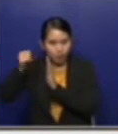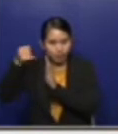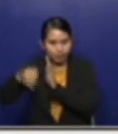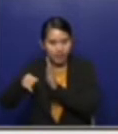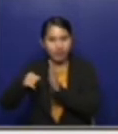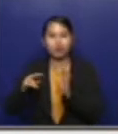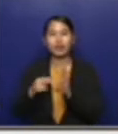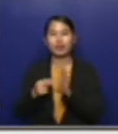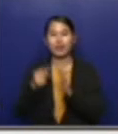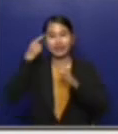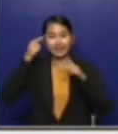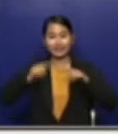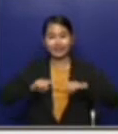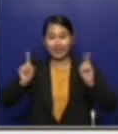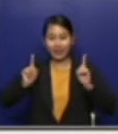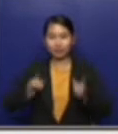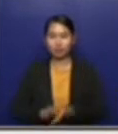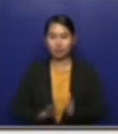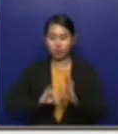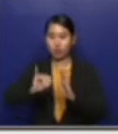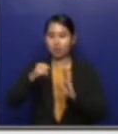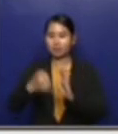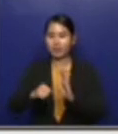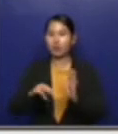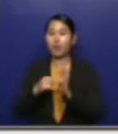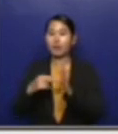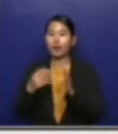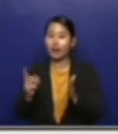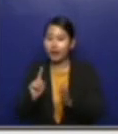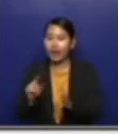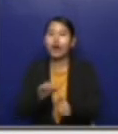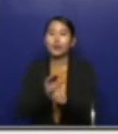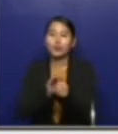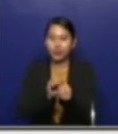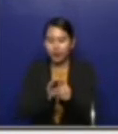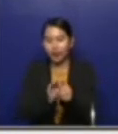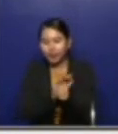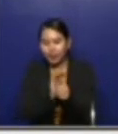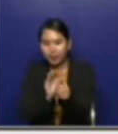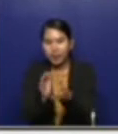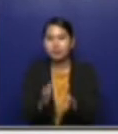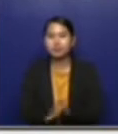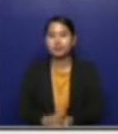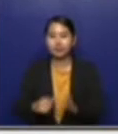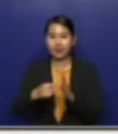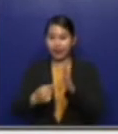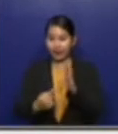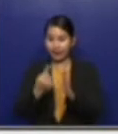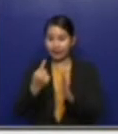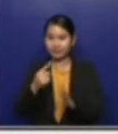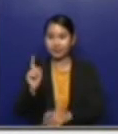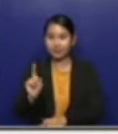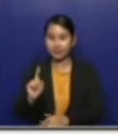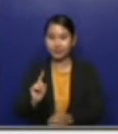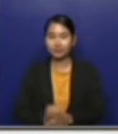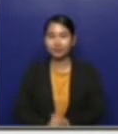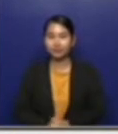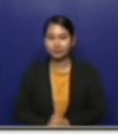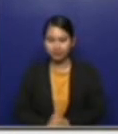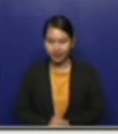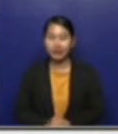ามองต่างกันถูกผิดผมยังบอกว่าเมตตาครับถ้าเราเป็นผู้ใหญ่เมตตาแรกที่สุดเลยอ่ะต้